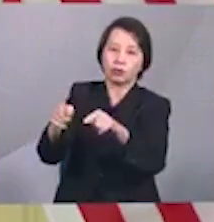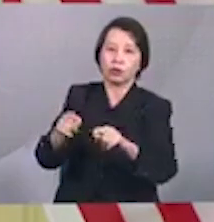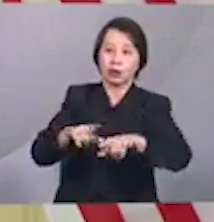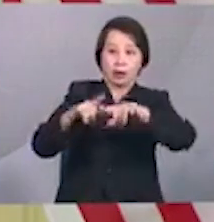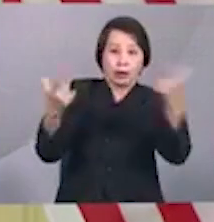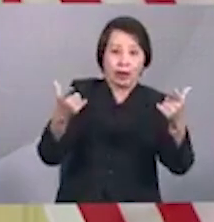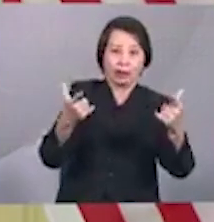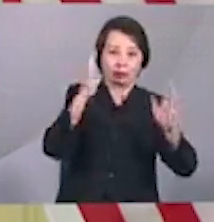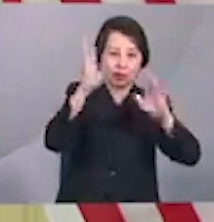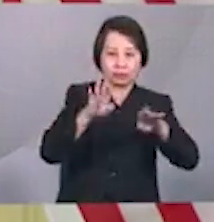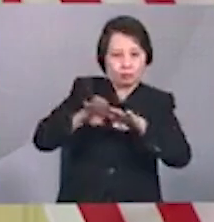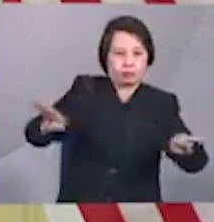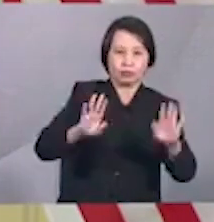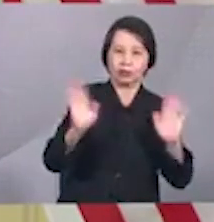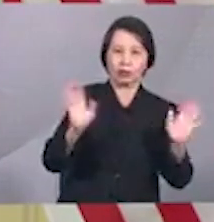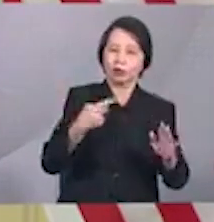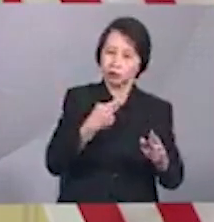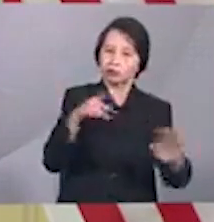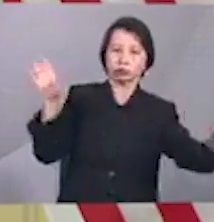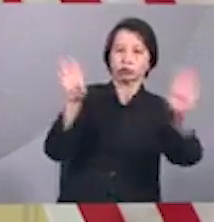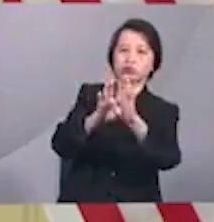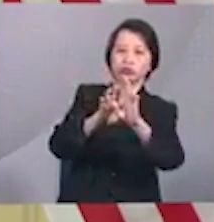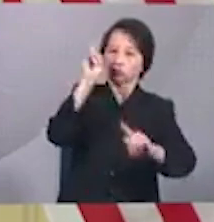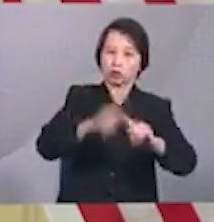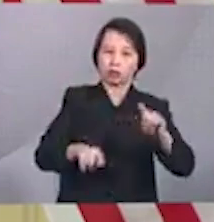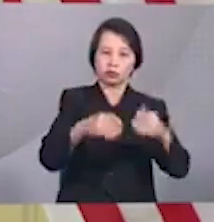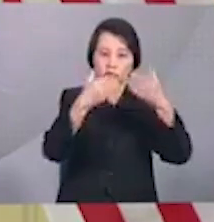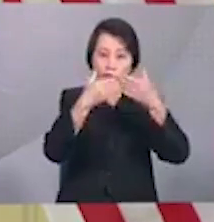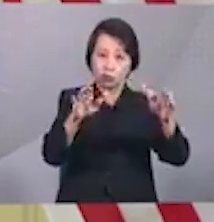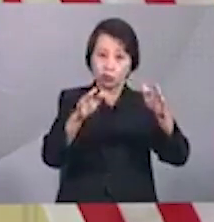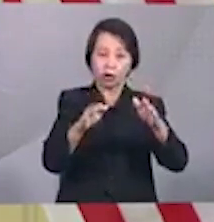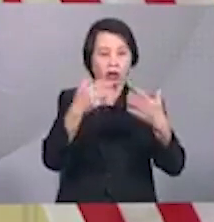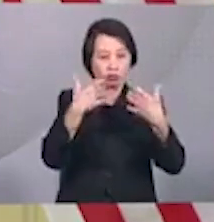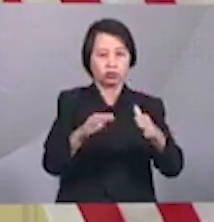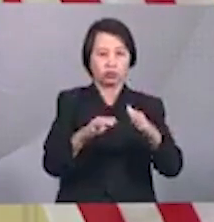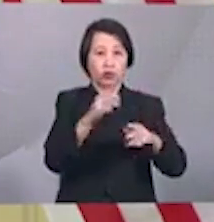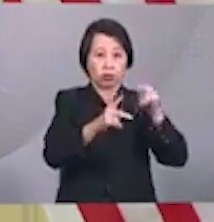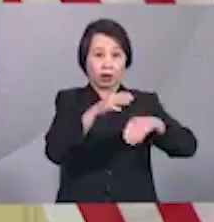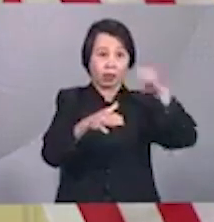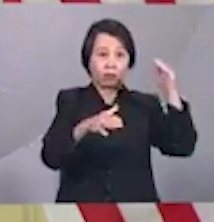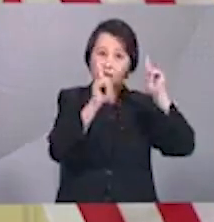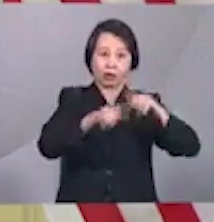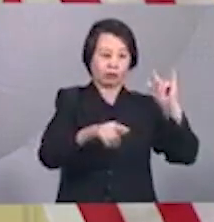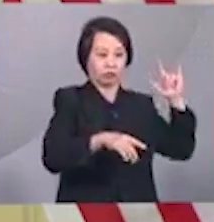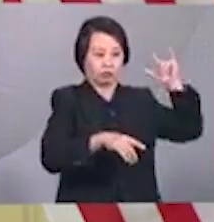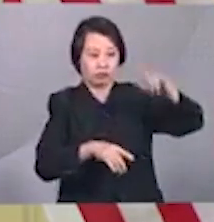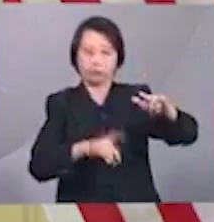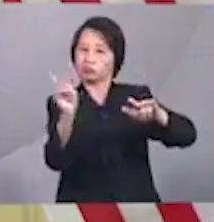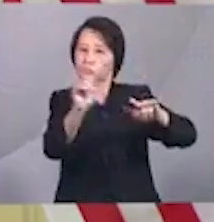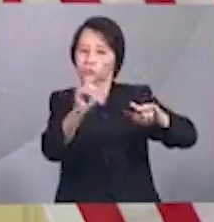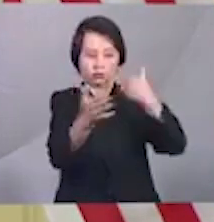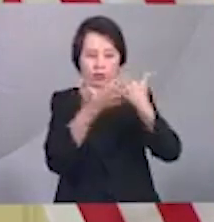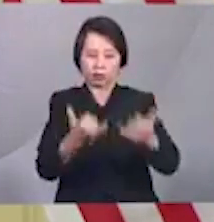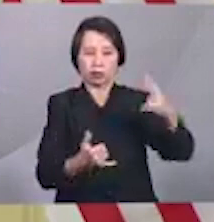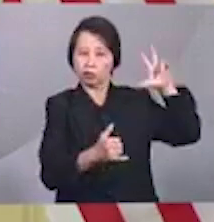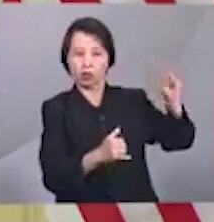ialah kita masih menutup pintu masuk negara kita kepada warga asing. Tidak dibenarkan. Sampai hari ini